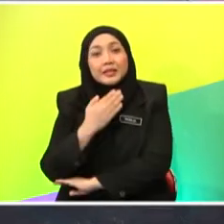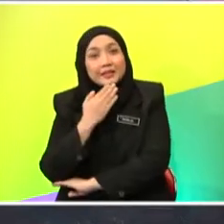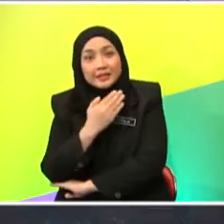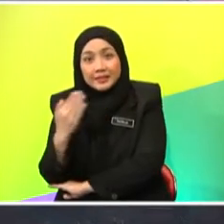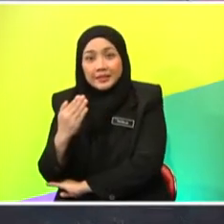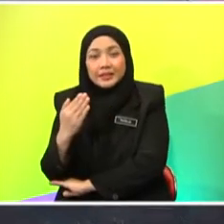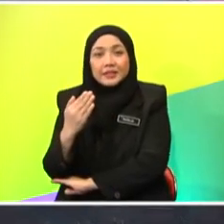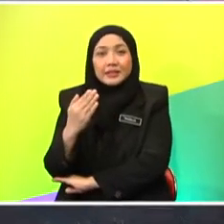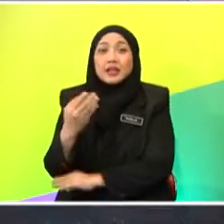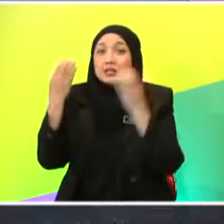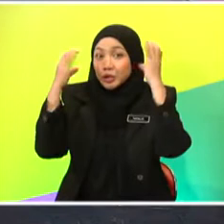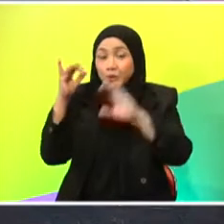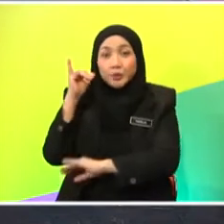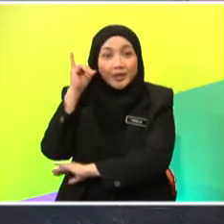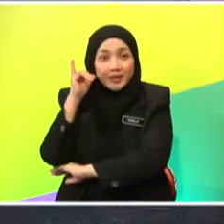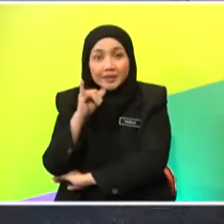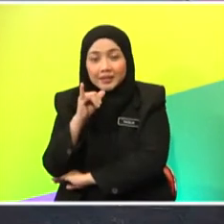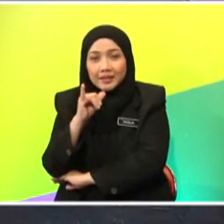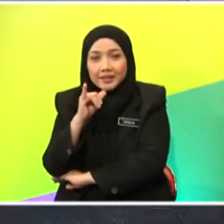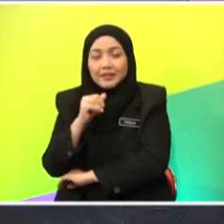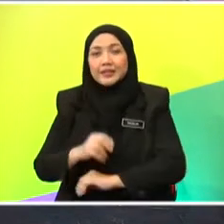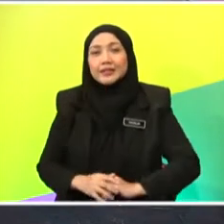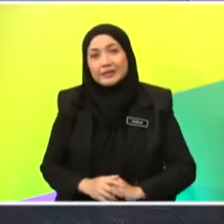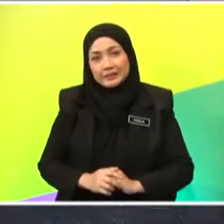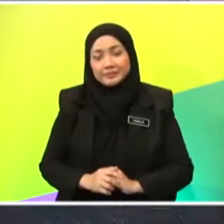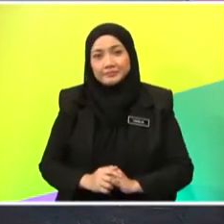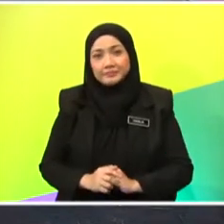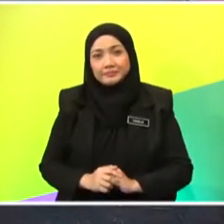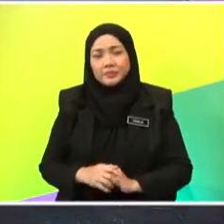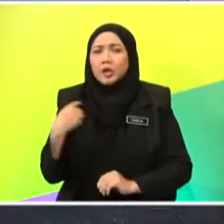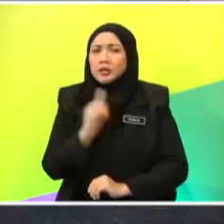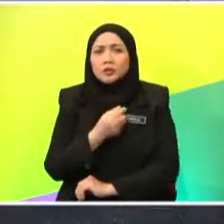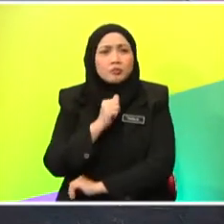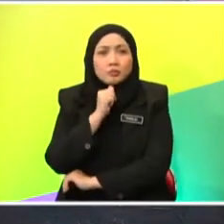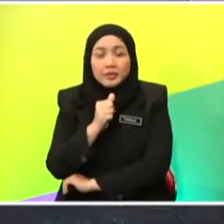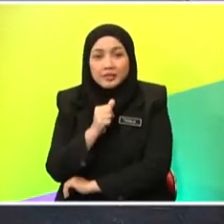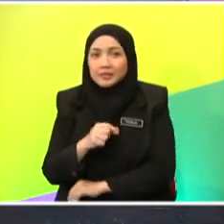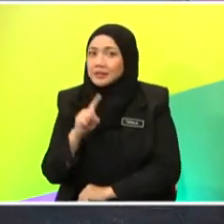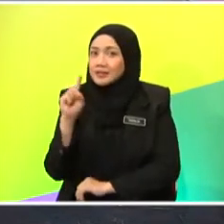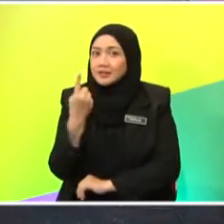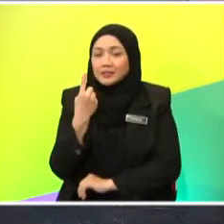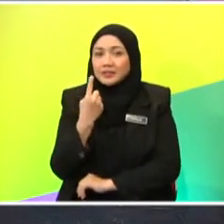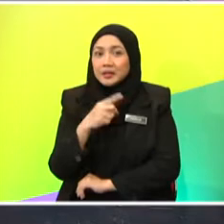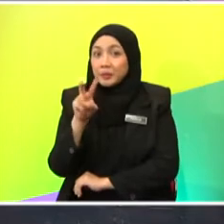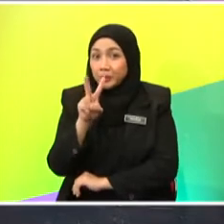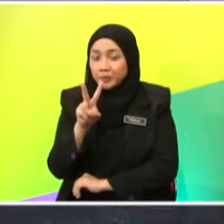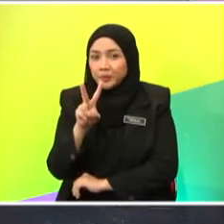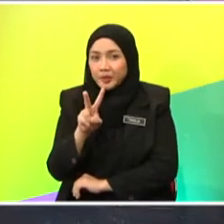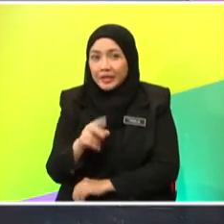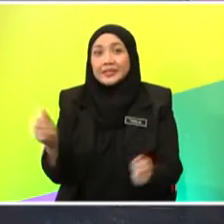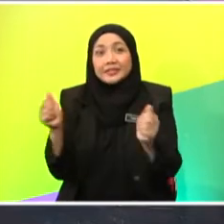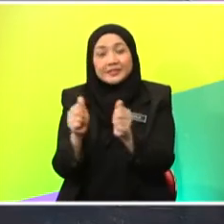kita hari ini dan Ceko yakni juga murid-murid di rumah itu bukan saja Bedu tahu cego kita bersama dengan juru bahasa